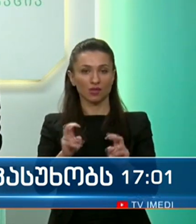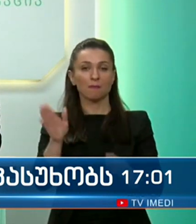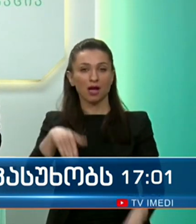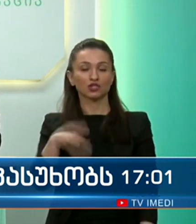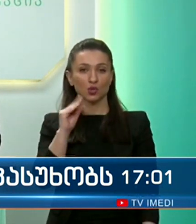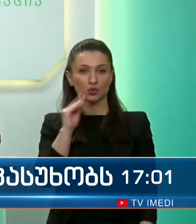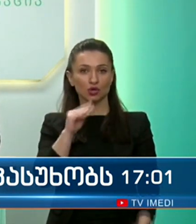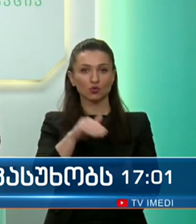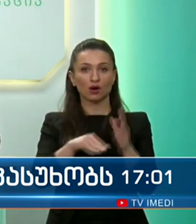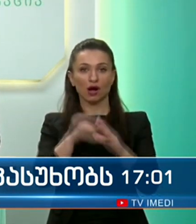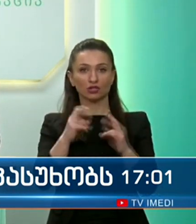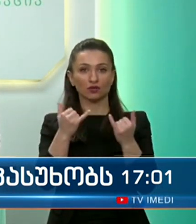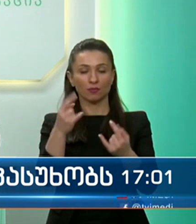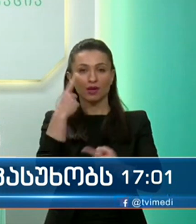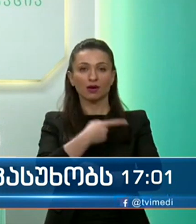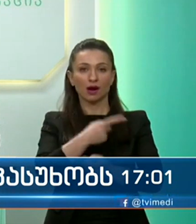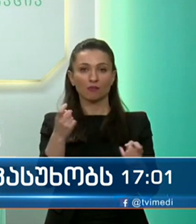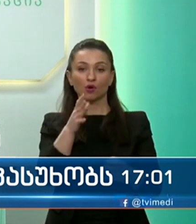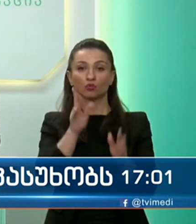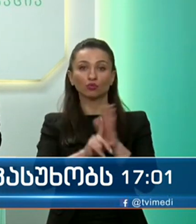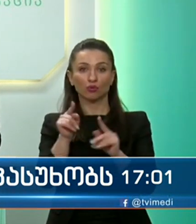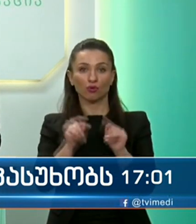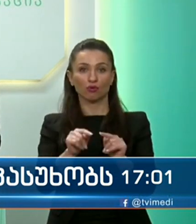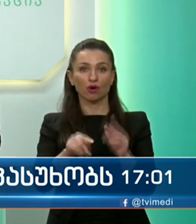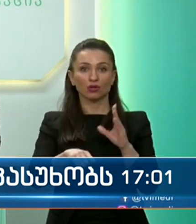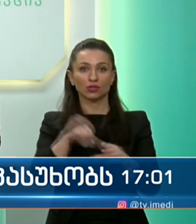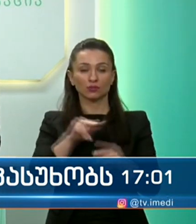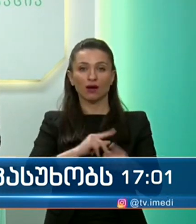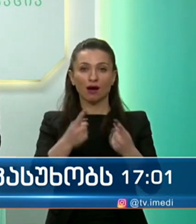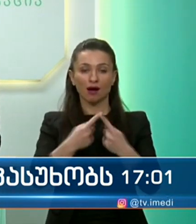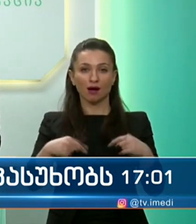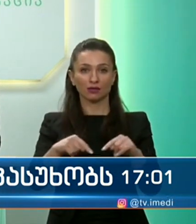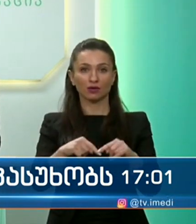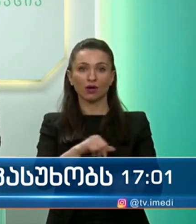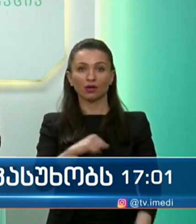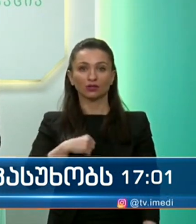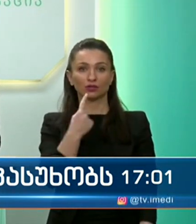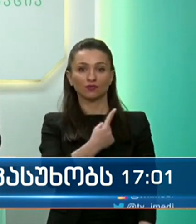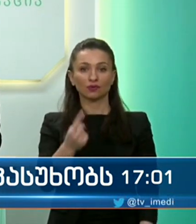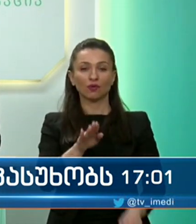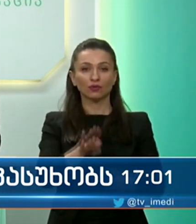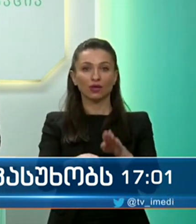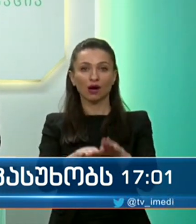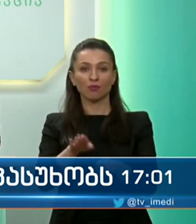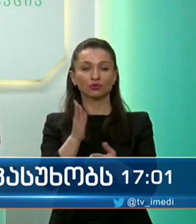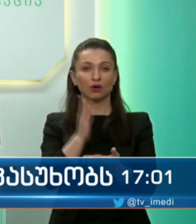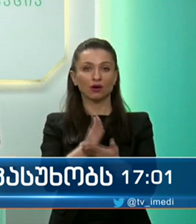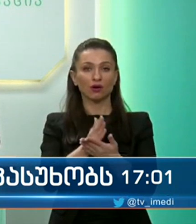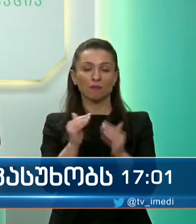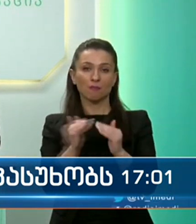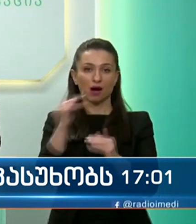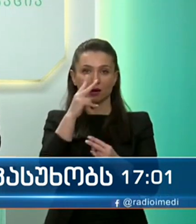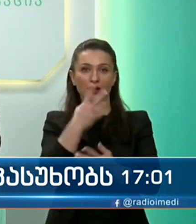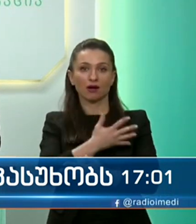მაშინ როცა შუალედური არჩევნების გამოცხადების მომენტიდან საარჩევნო ადმინისტრაციის თითეული ნაბიჯი გამოირჩეოდა